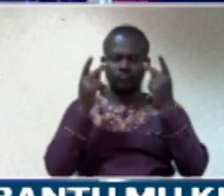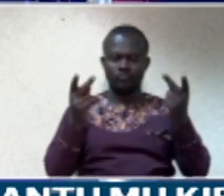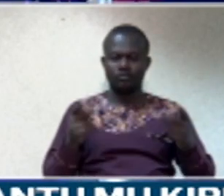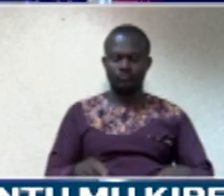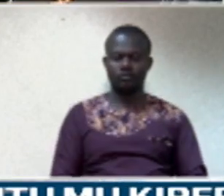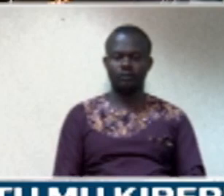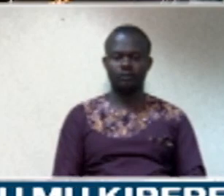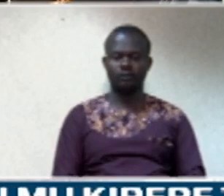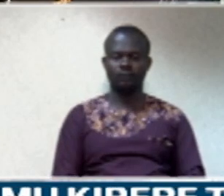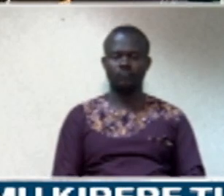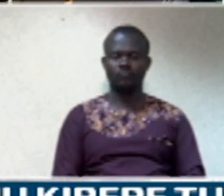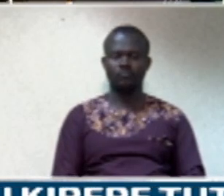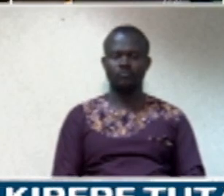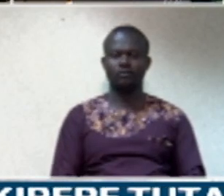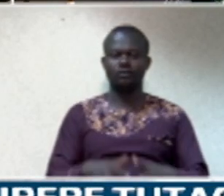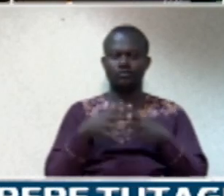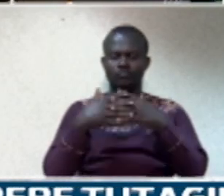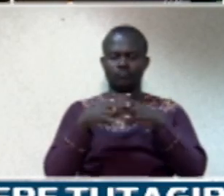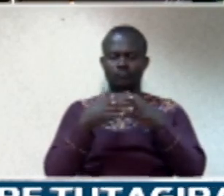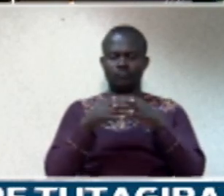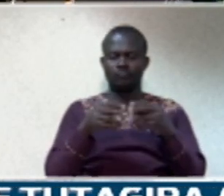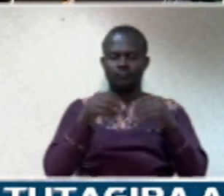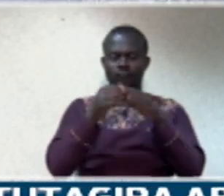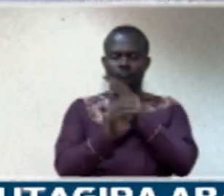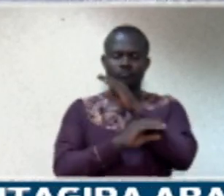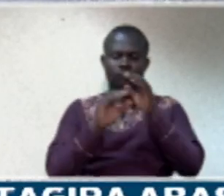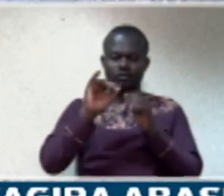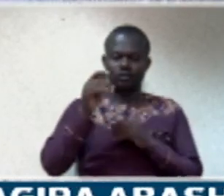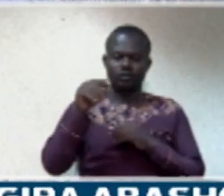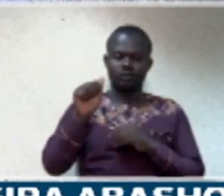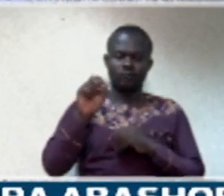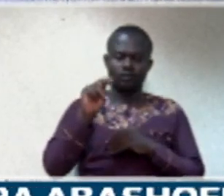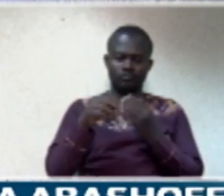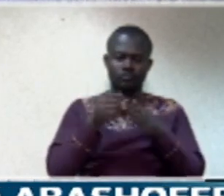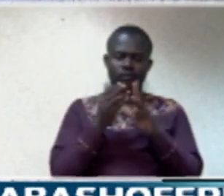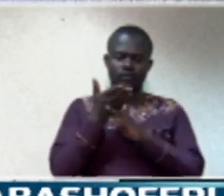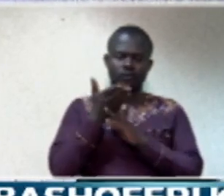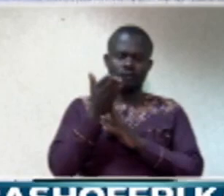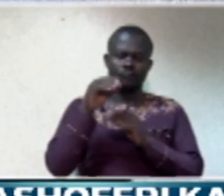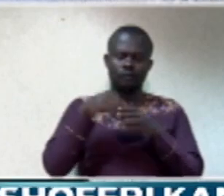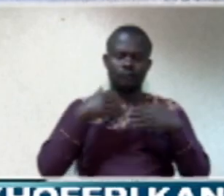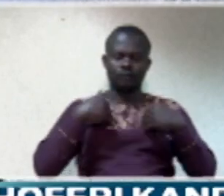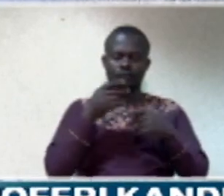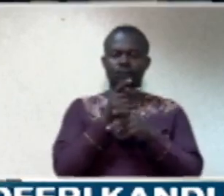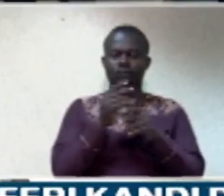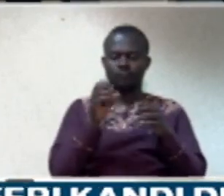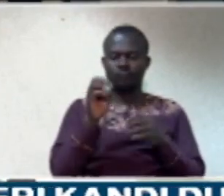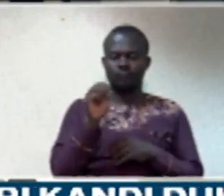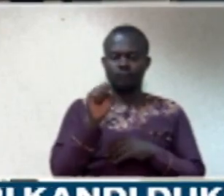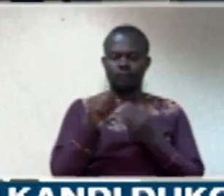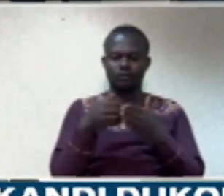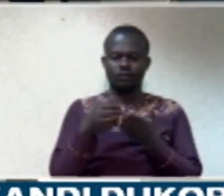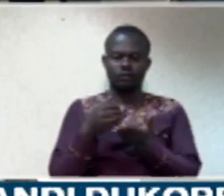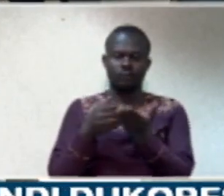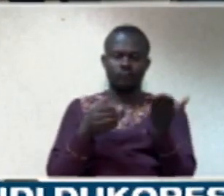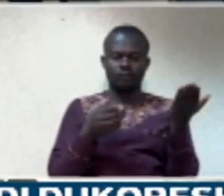barakomeza Ni imashini zatanzwe n'igihugu cy'Ubuyapani kibinyujije mu ishami ry'umuryango w'abibumbye ryita ku buzima OMS zifite